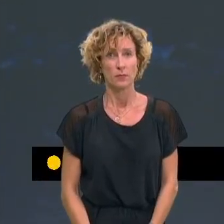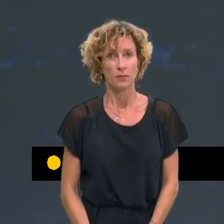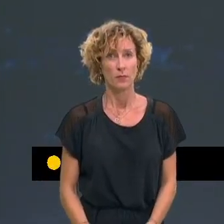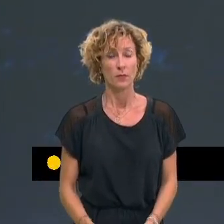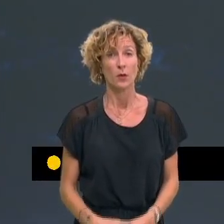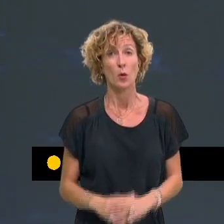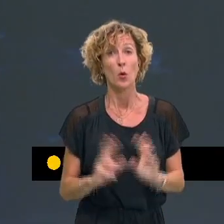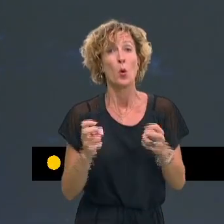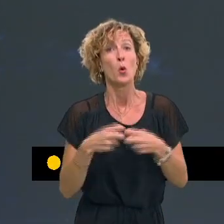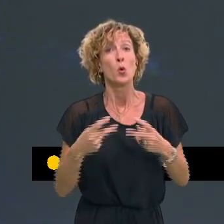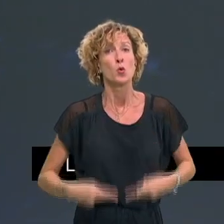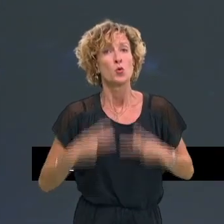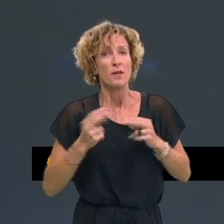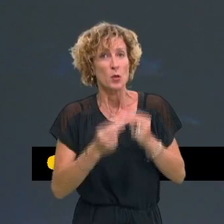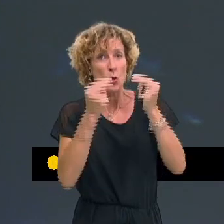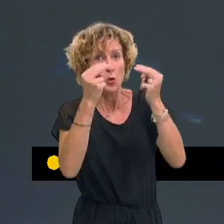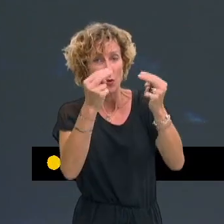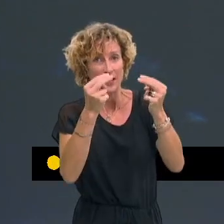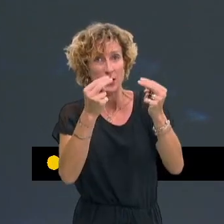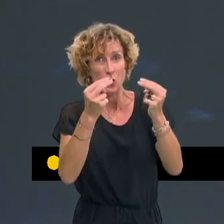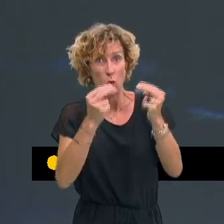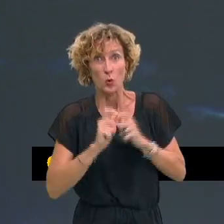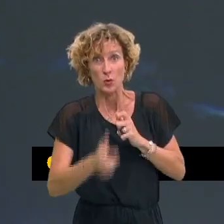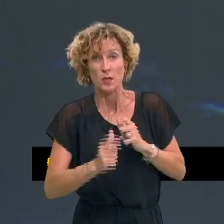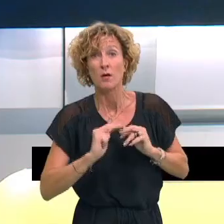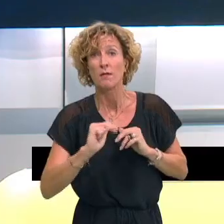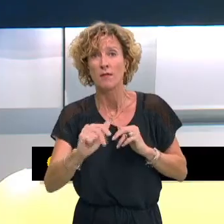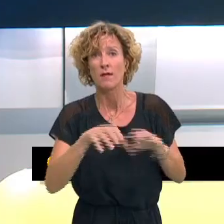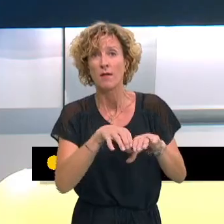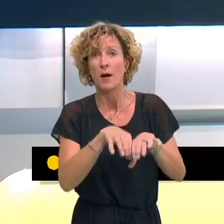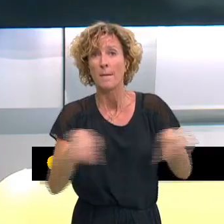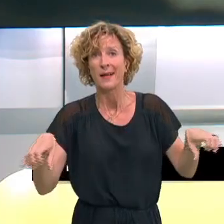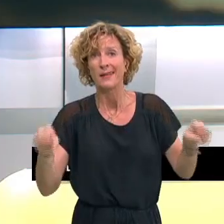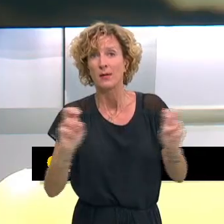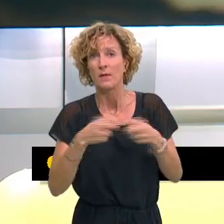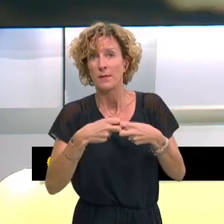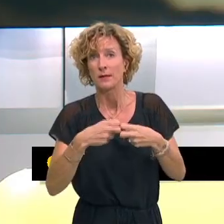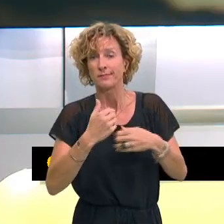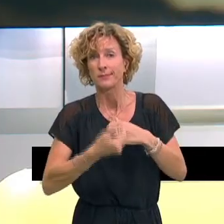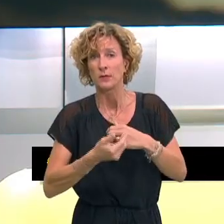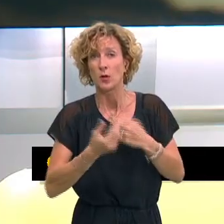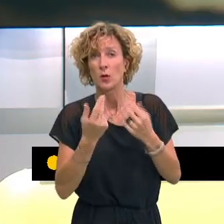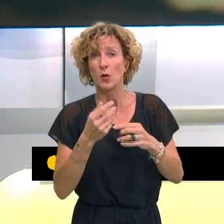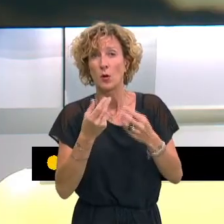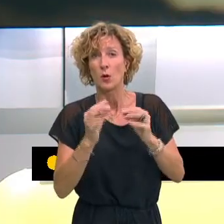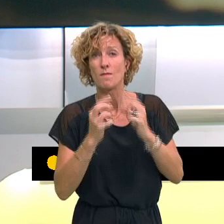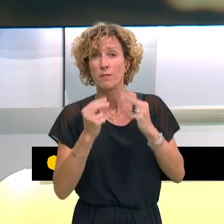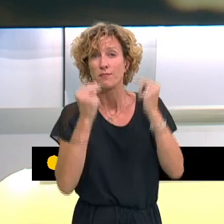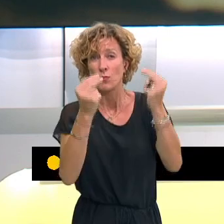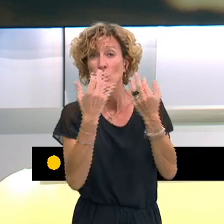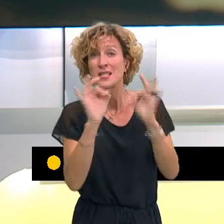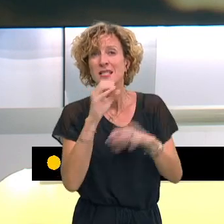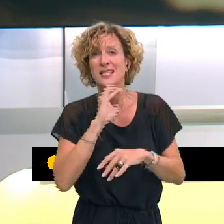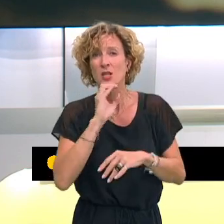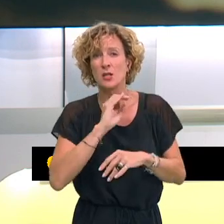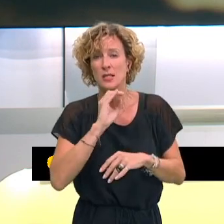L'augmentation du coût de la vie avec cette hausse à venir sur le prix de la baguette de pain, plus 10 centimes d'ici la fin de l'année.